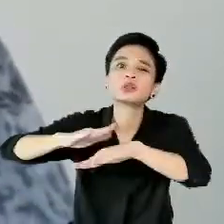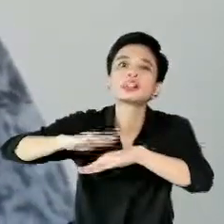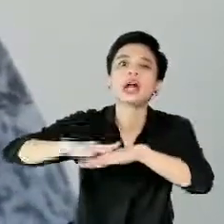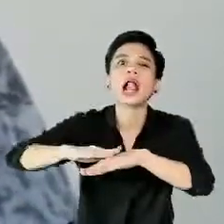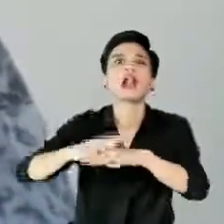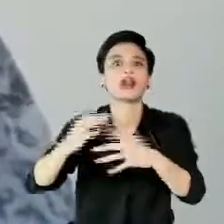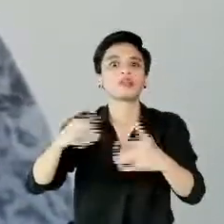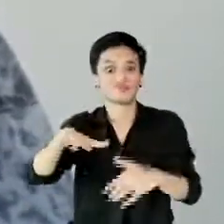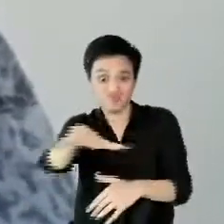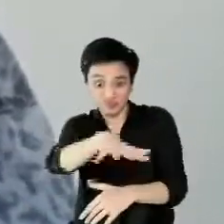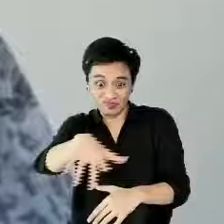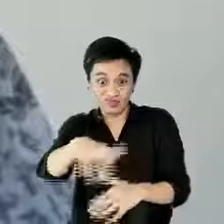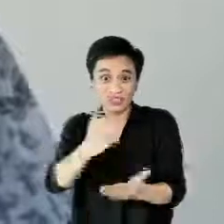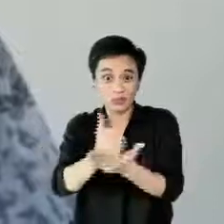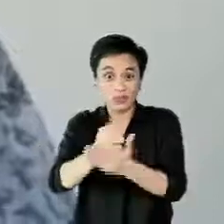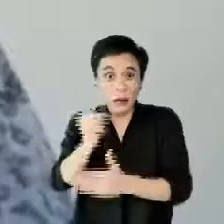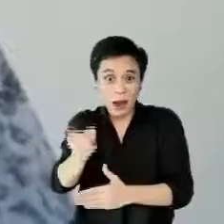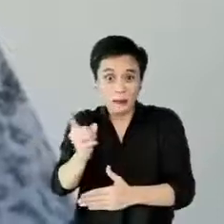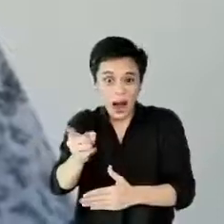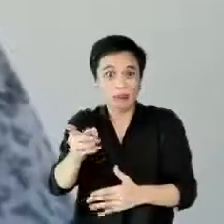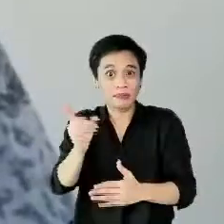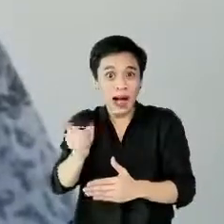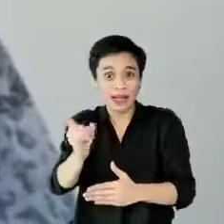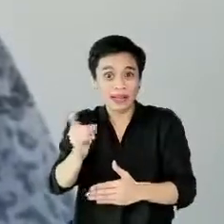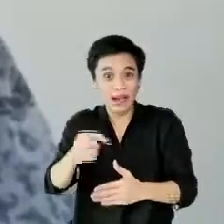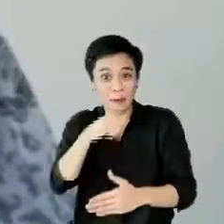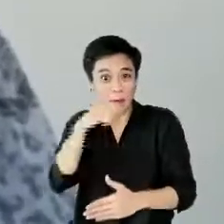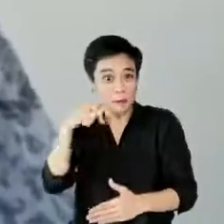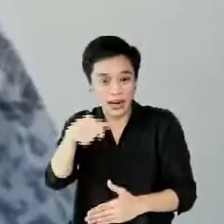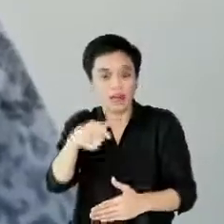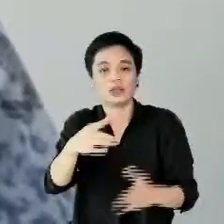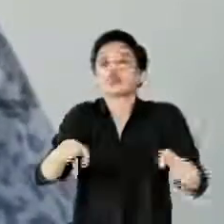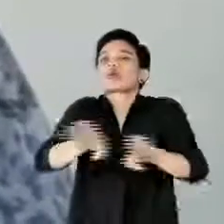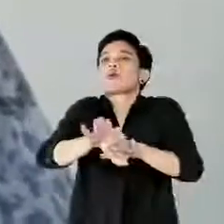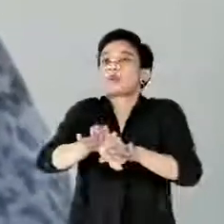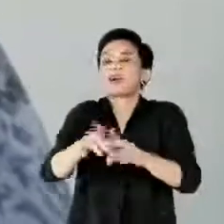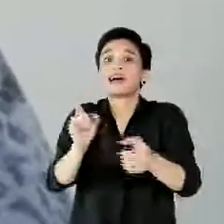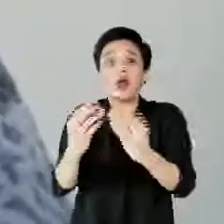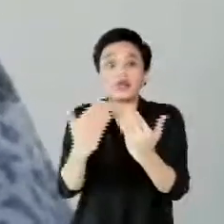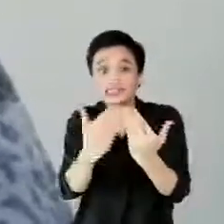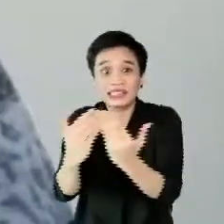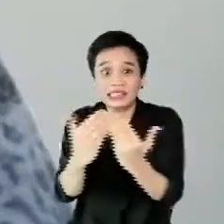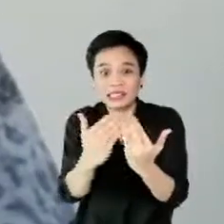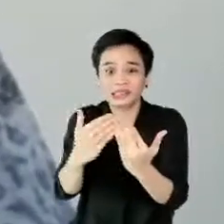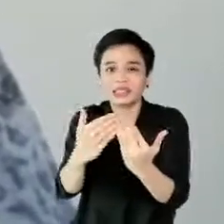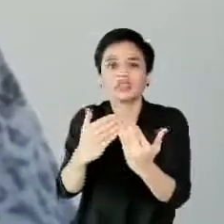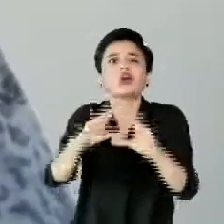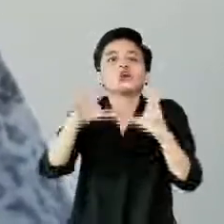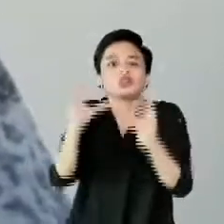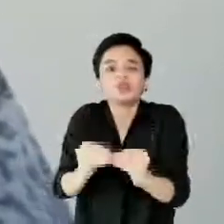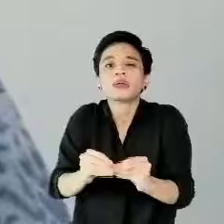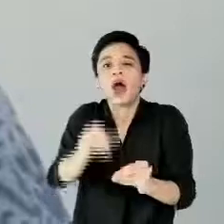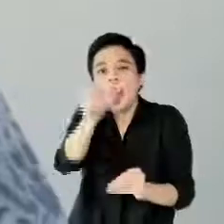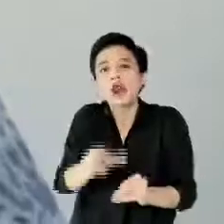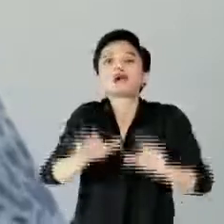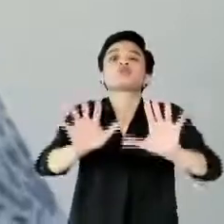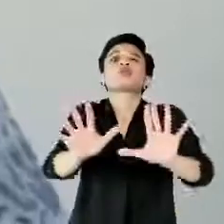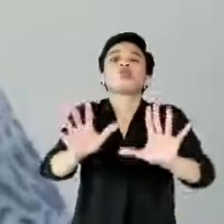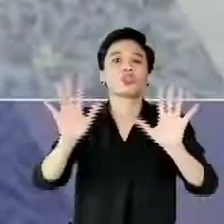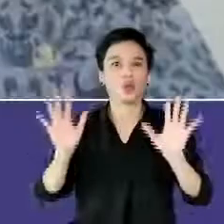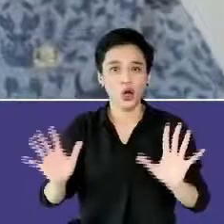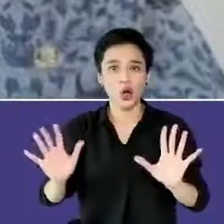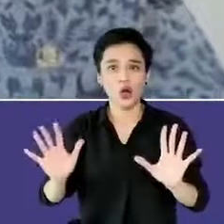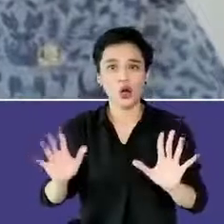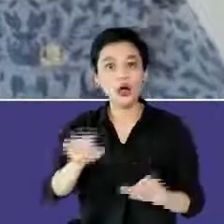daerah merah betul-betul dibatasi agar chat-an gol maksimal 10 orang dari pantauan semua sudah patuh